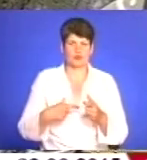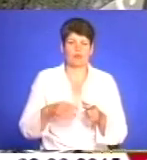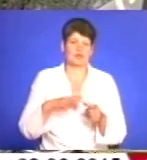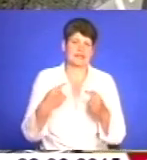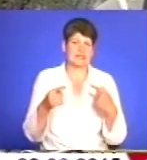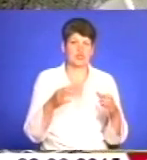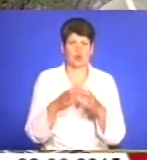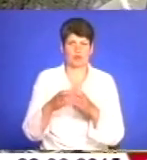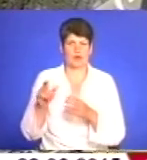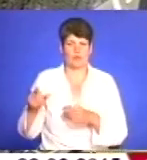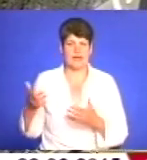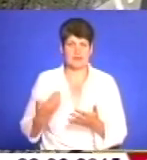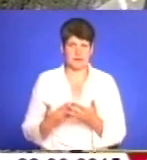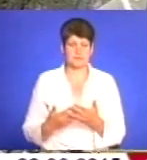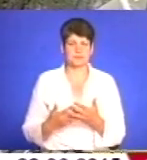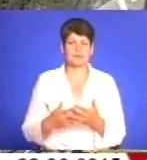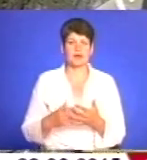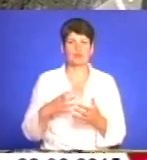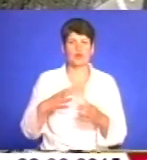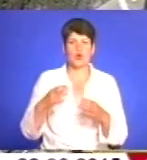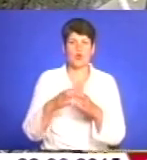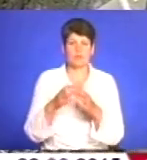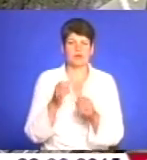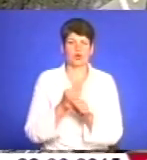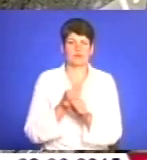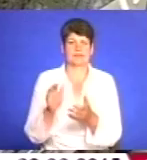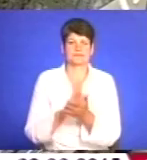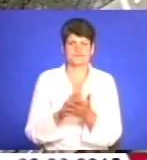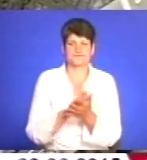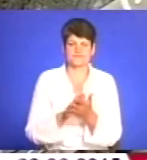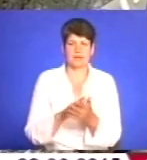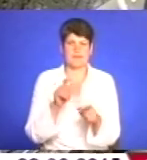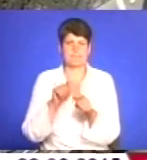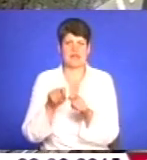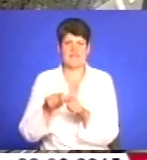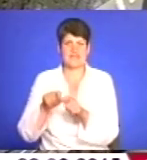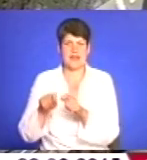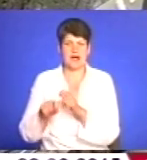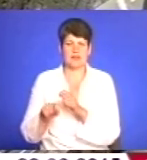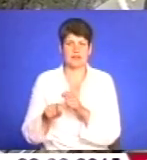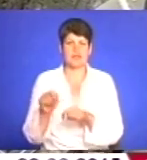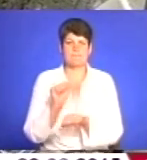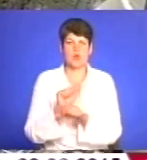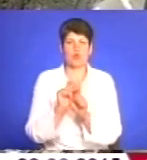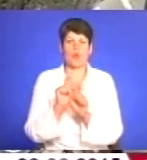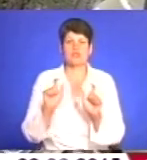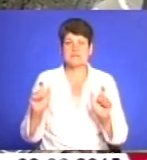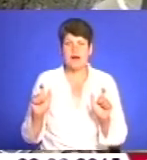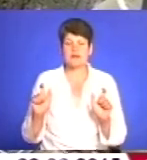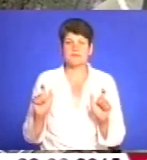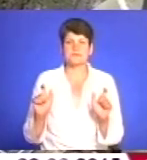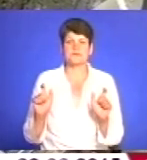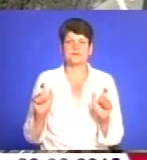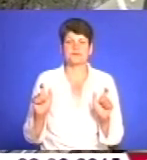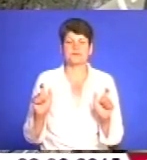людей, групи, які робили і зачистки, групи, які провіряли на блокпостах, тому